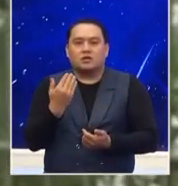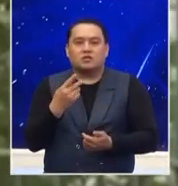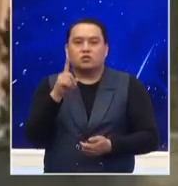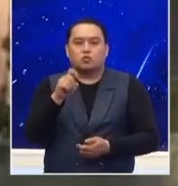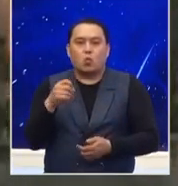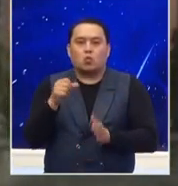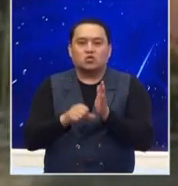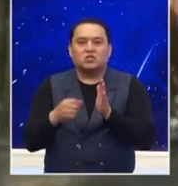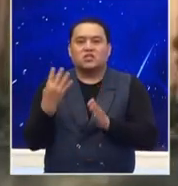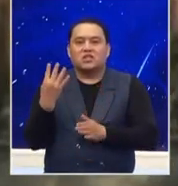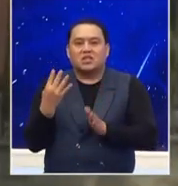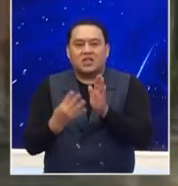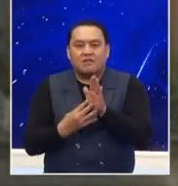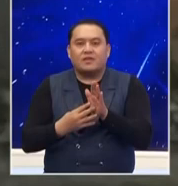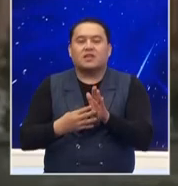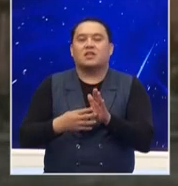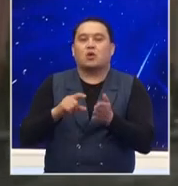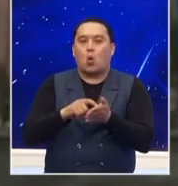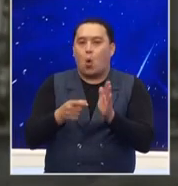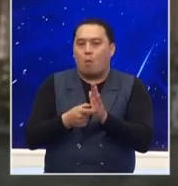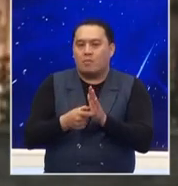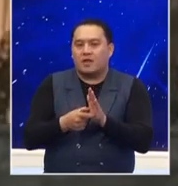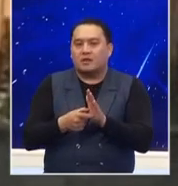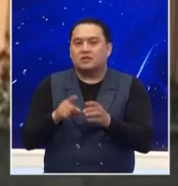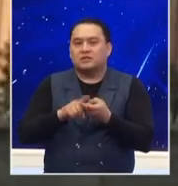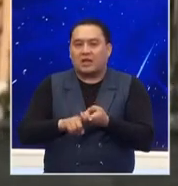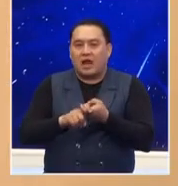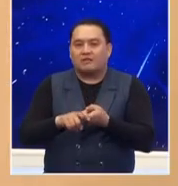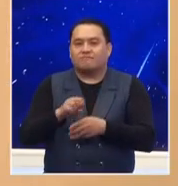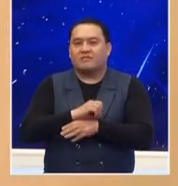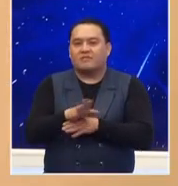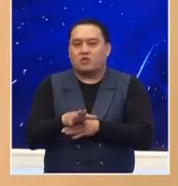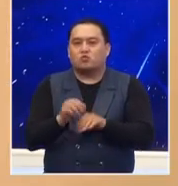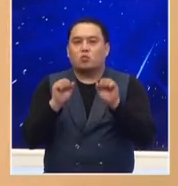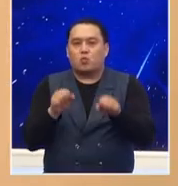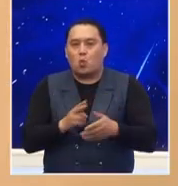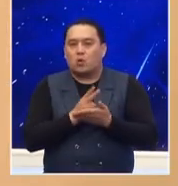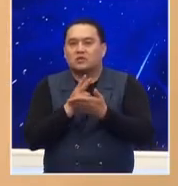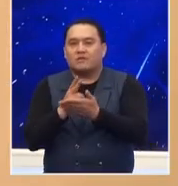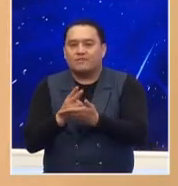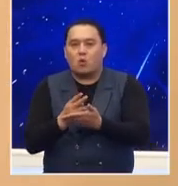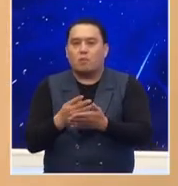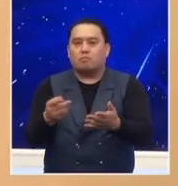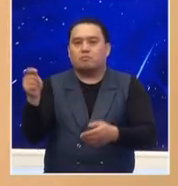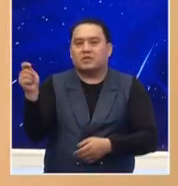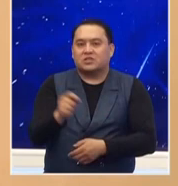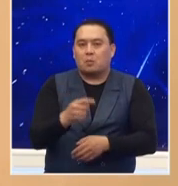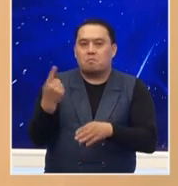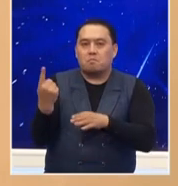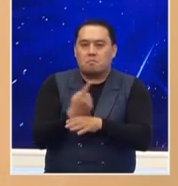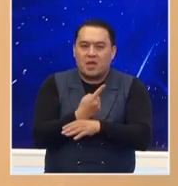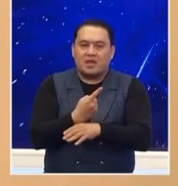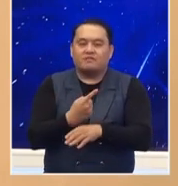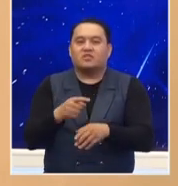Здесь 169 номеров, предназначенных для заразившихся коронавирусом. В «Шератон» уже прибыли первые